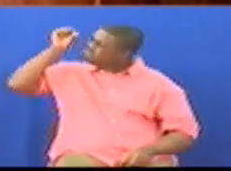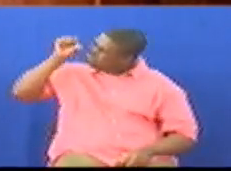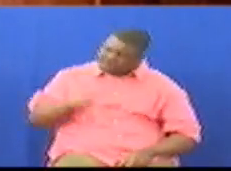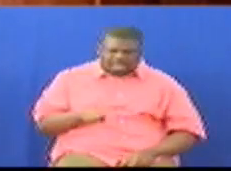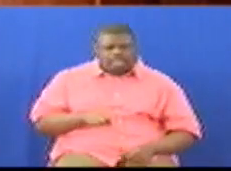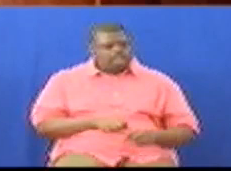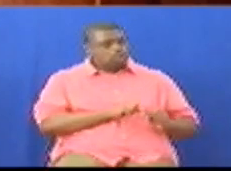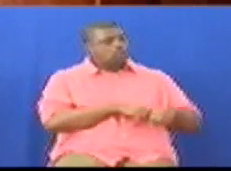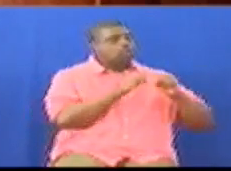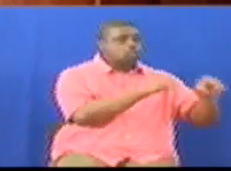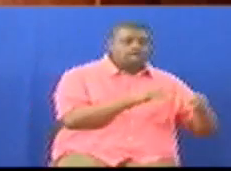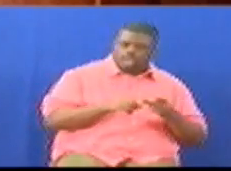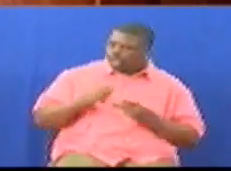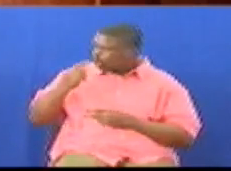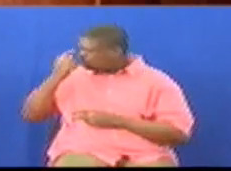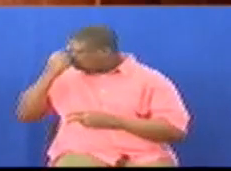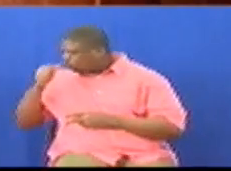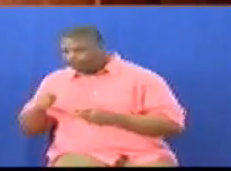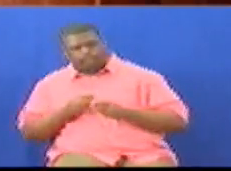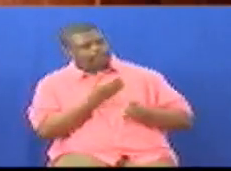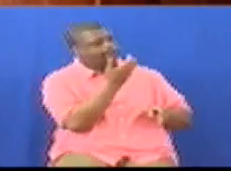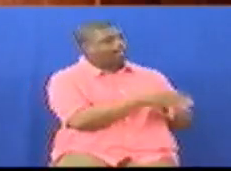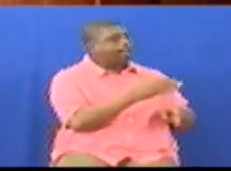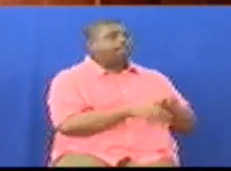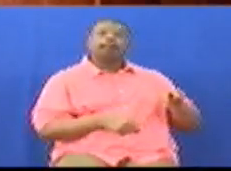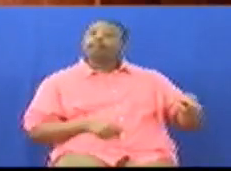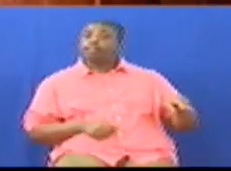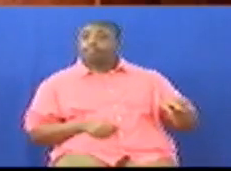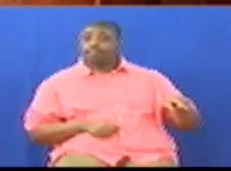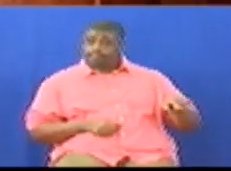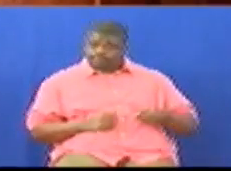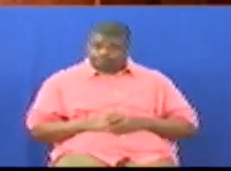30%, Dodoma 42%, Tanga 53%.